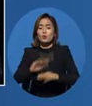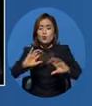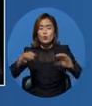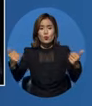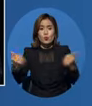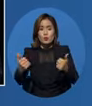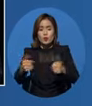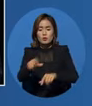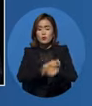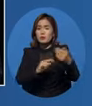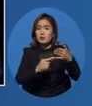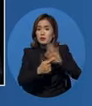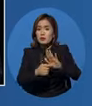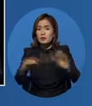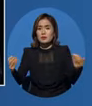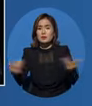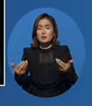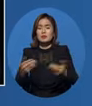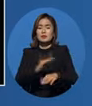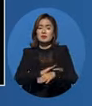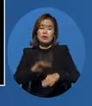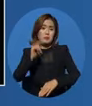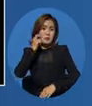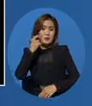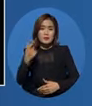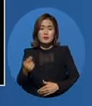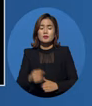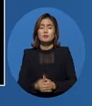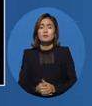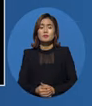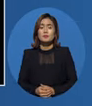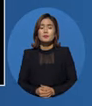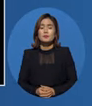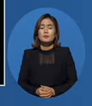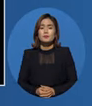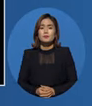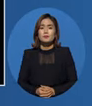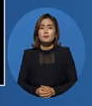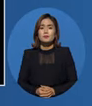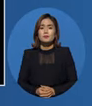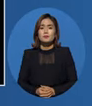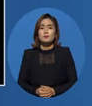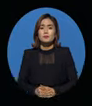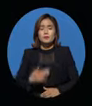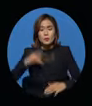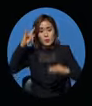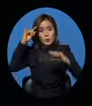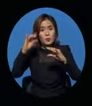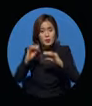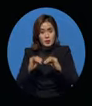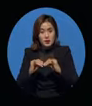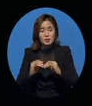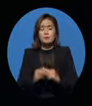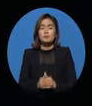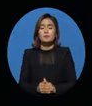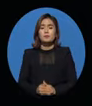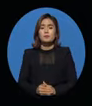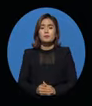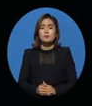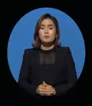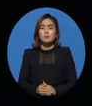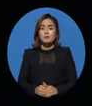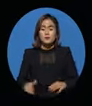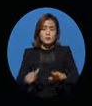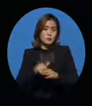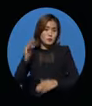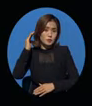나서서 해야 되는데 국회가 제대로 못 됐다는 겁니다 아 뭐 저거 뭐 동의 합니다 그러나 저는 문재인